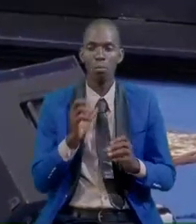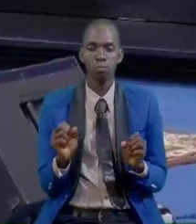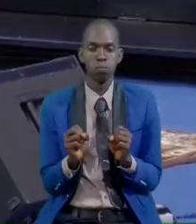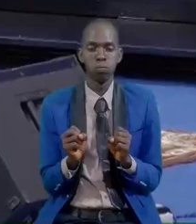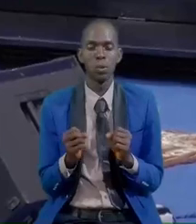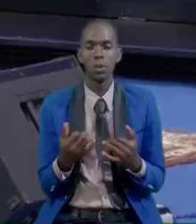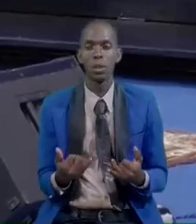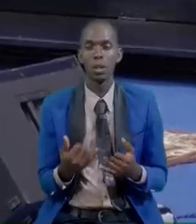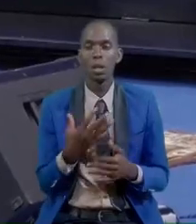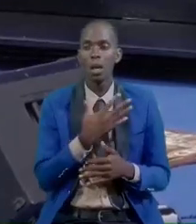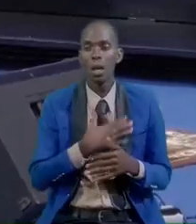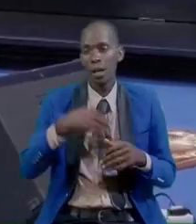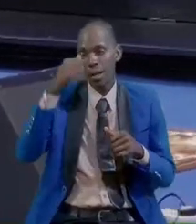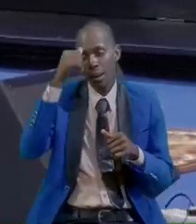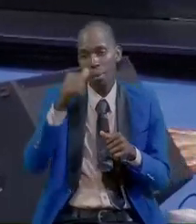Rappelez-vous